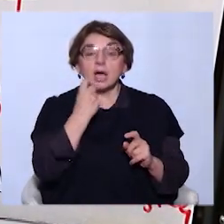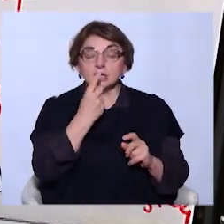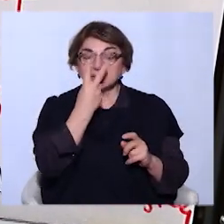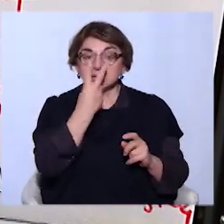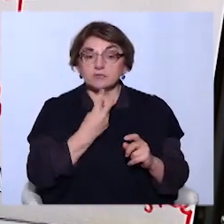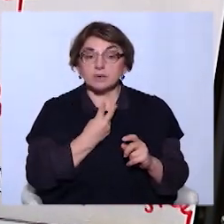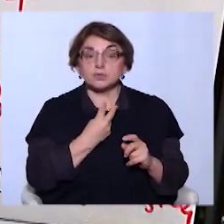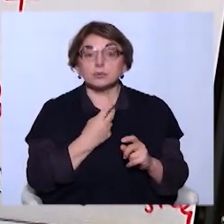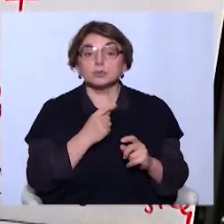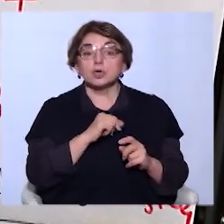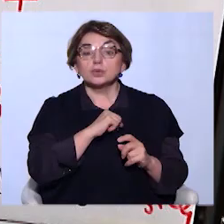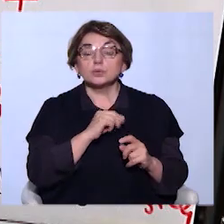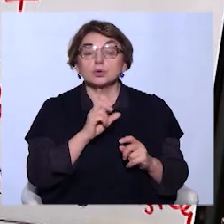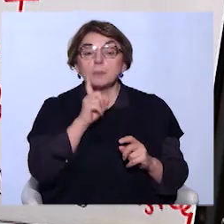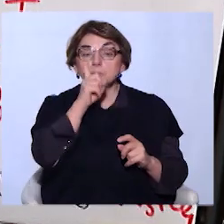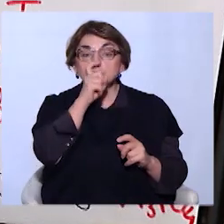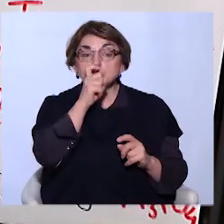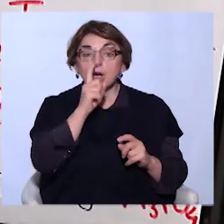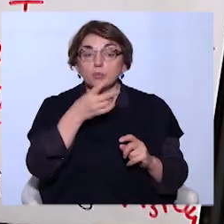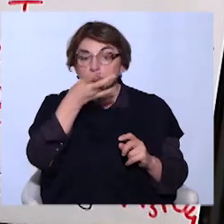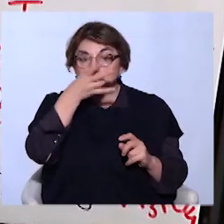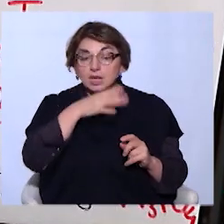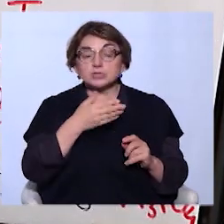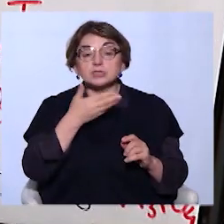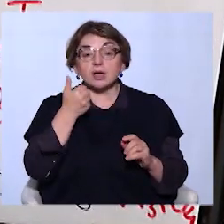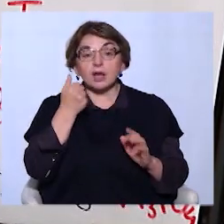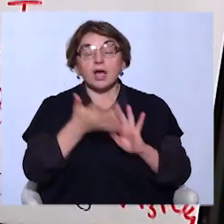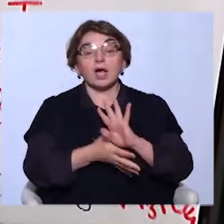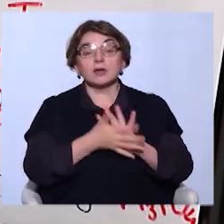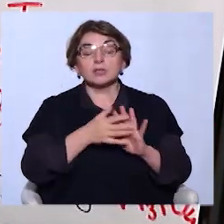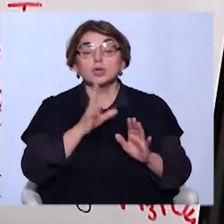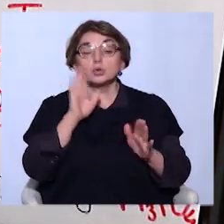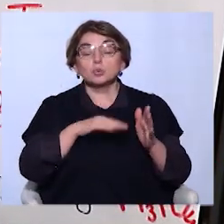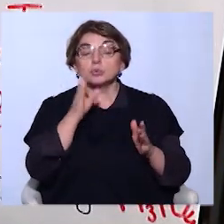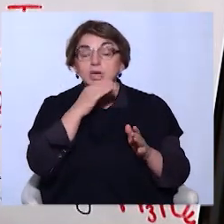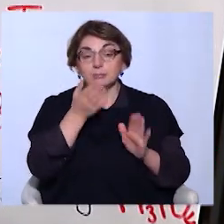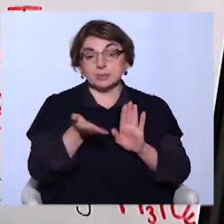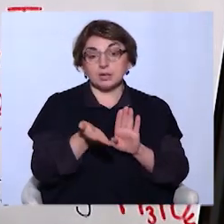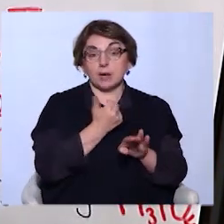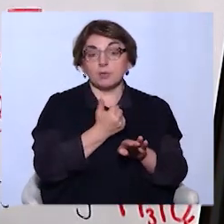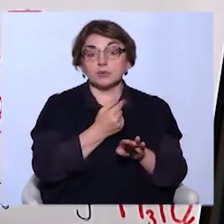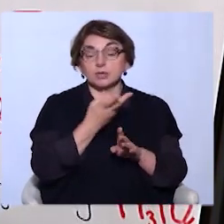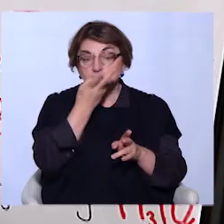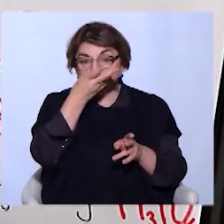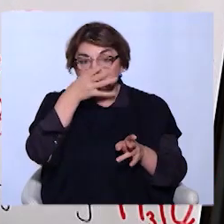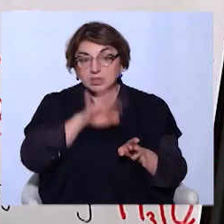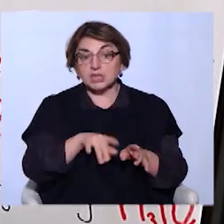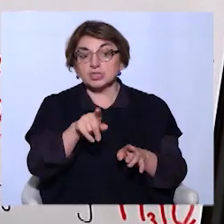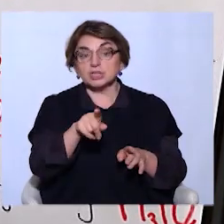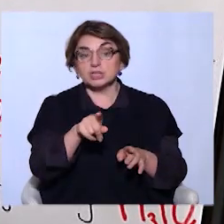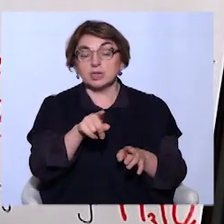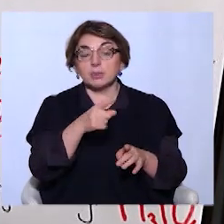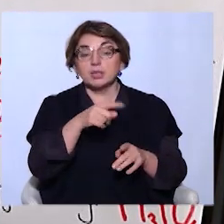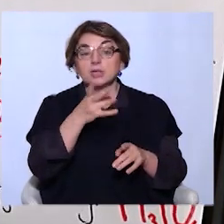მიგვითითებდეს. მჟაური ნაშთის ამოცნობა ძალიან მარტივია, თუ თქვენ წყალბადს ჩამოაცილებთ, ეს იქნება ნაშთი და